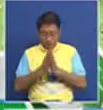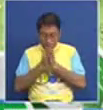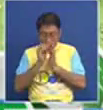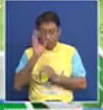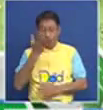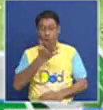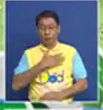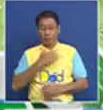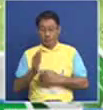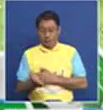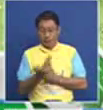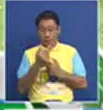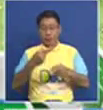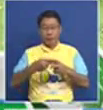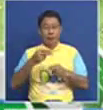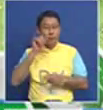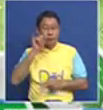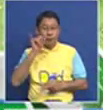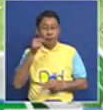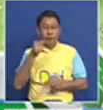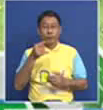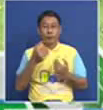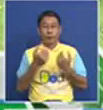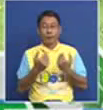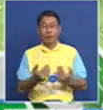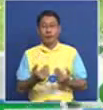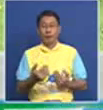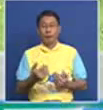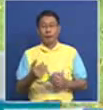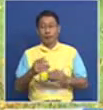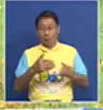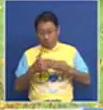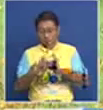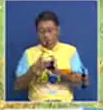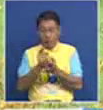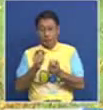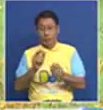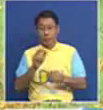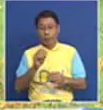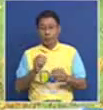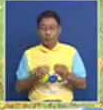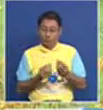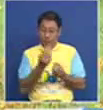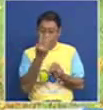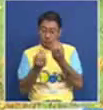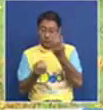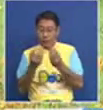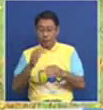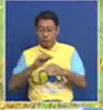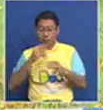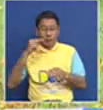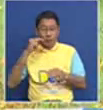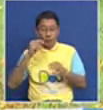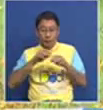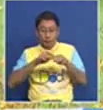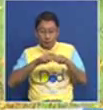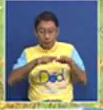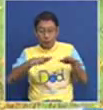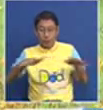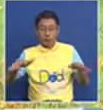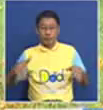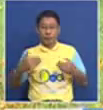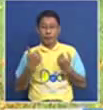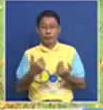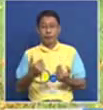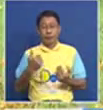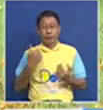เพื่อโลกเพื่อเราเช้าวันนี้กับดิฉันจารุวรรณ จารุจินดาค่ะคุณผู้ชมคะวันนี้ดิฉันจะพาคุณผู้ชมทะเลทรายชนิดหนึ่งค่ะหรือที่พวกเรารู้จักกันว่าอินทผลัมค่ะ